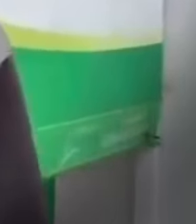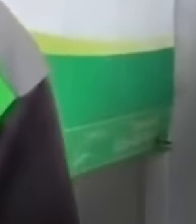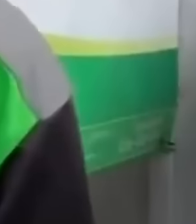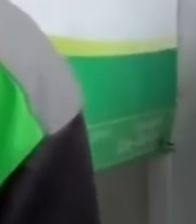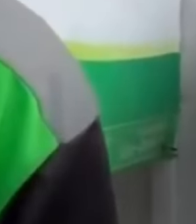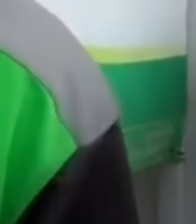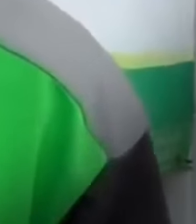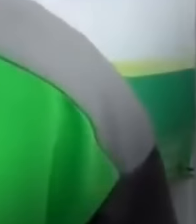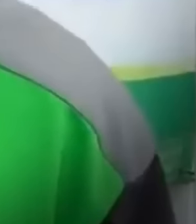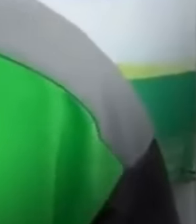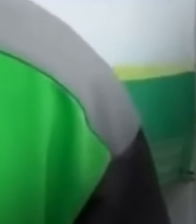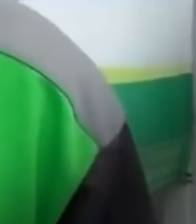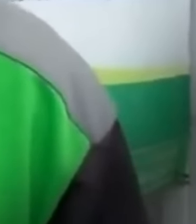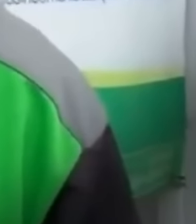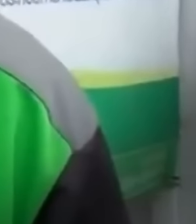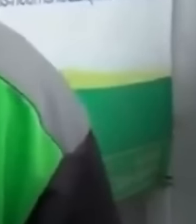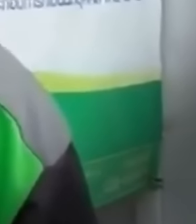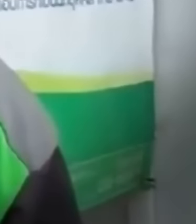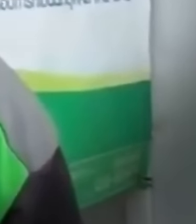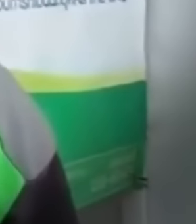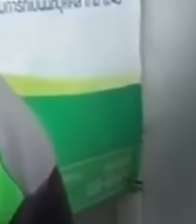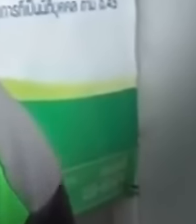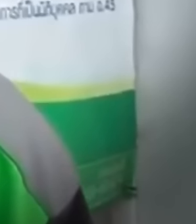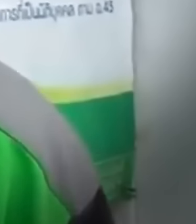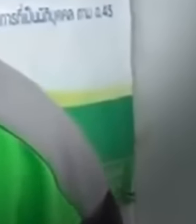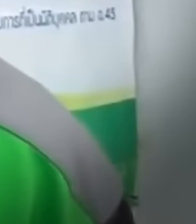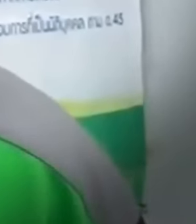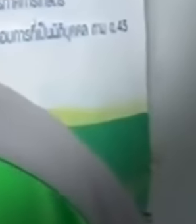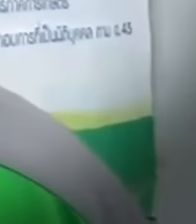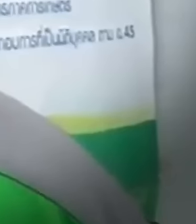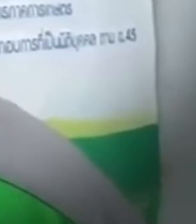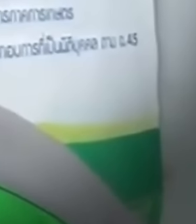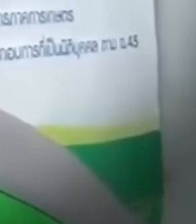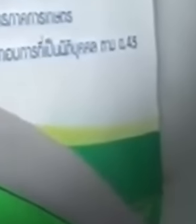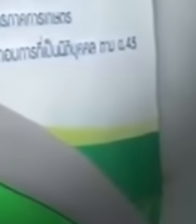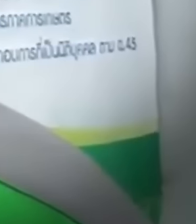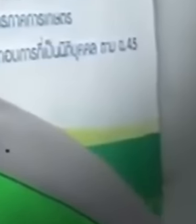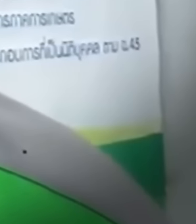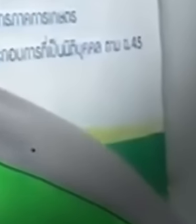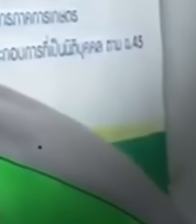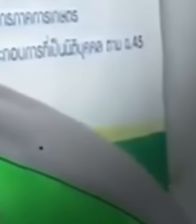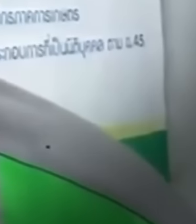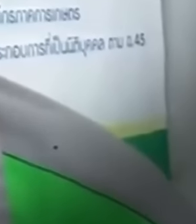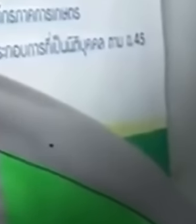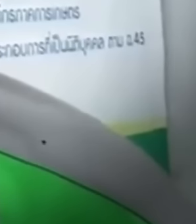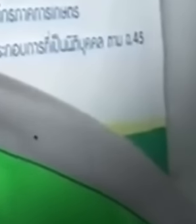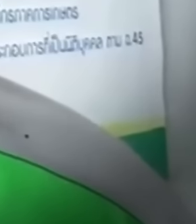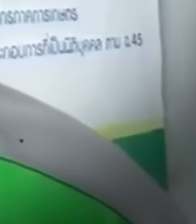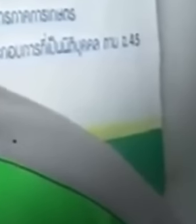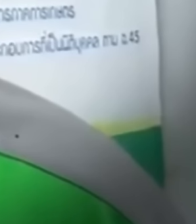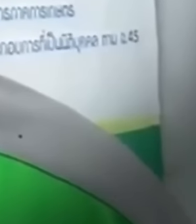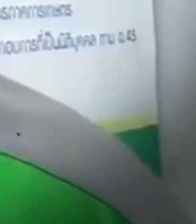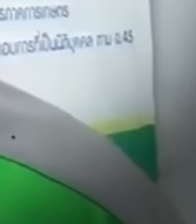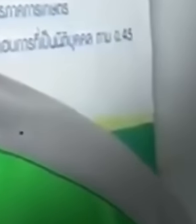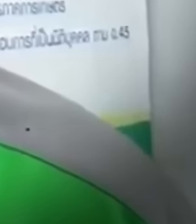ครับที่ได้รับเงินหมื่นนะ ใช่คร ับเนาะแล้วจะเอาเงินไปทำอะไรครับ ใช้ส่วนตัวก็ใช้แบบเดียวกับเรือนะครับ เน